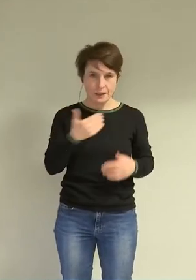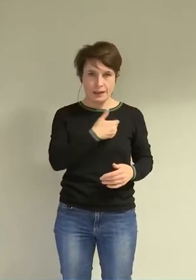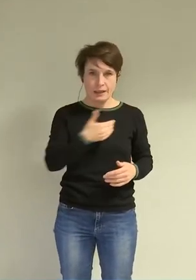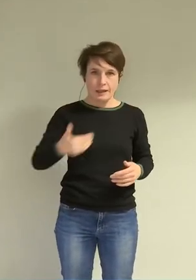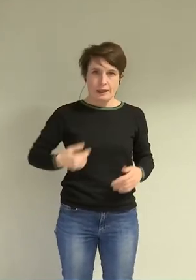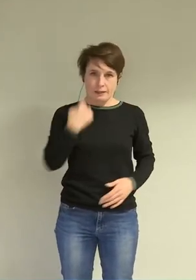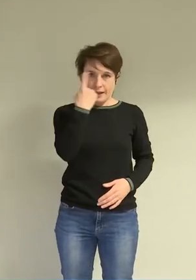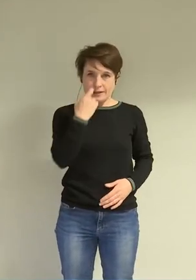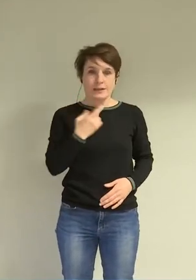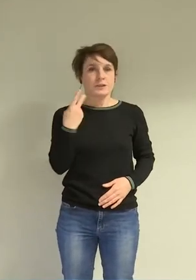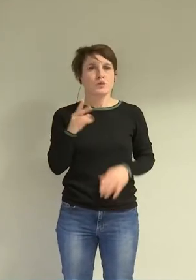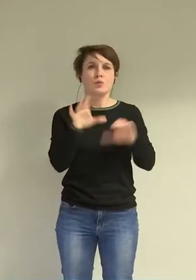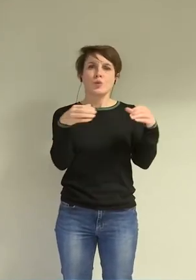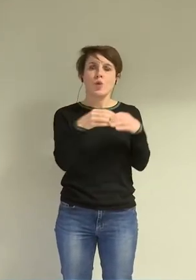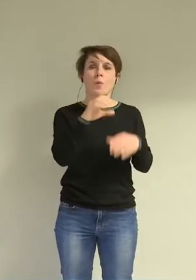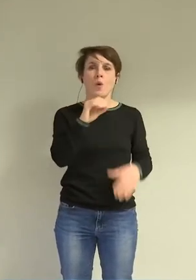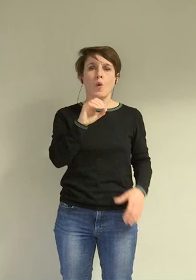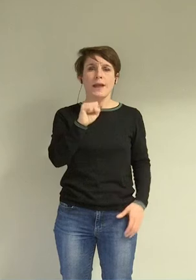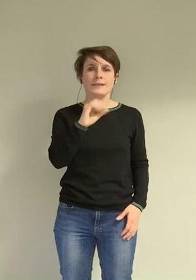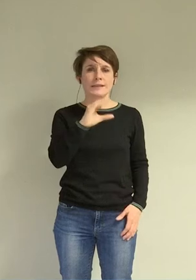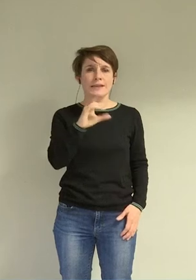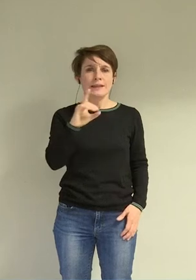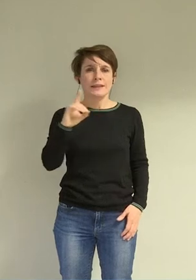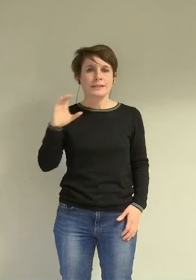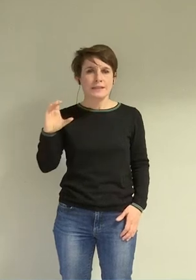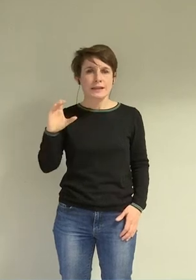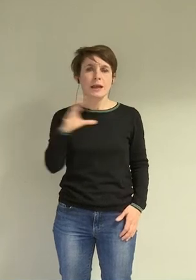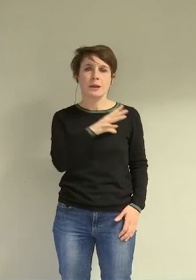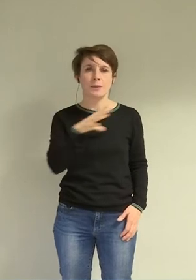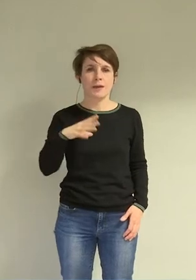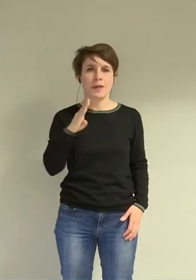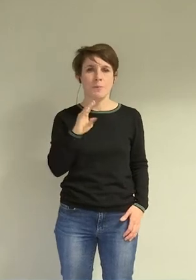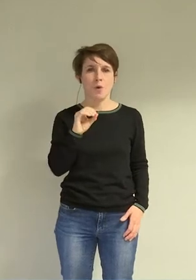décès elle est portée par madame ouvert